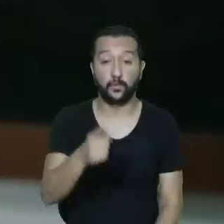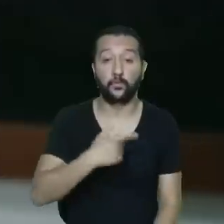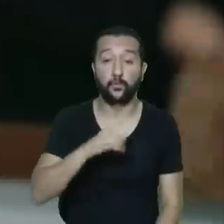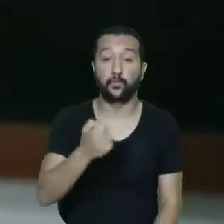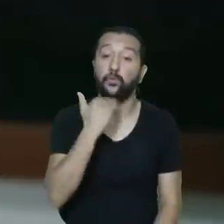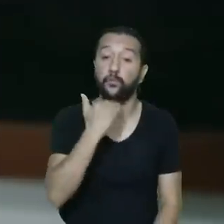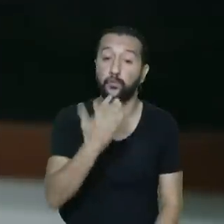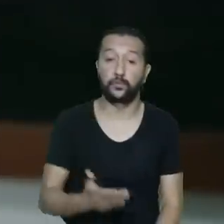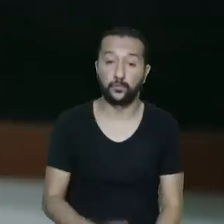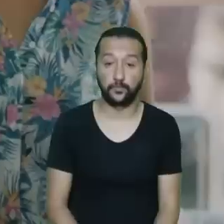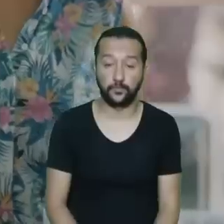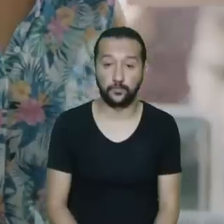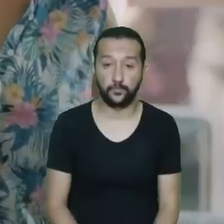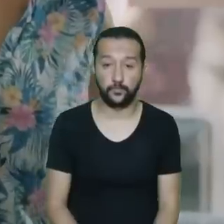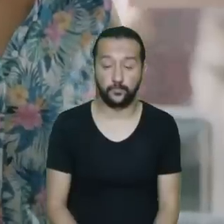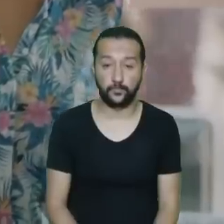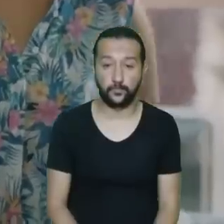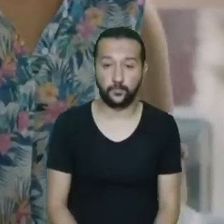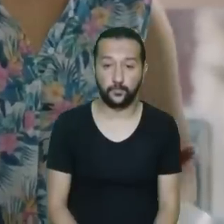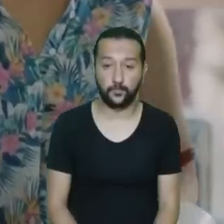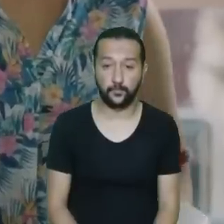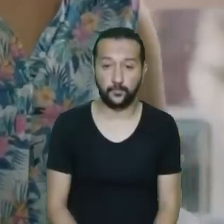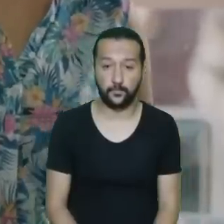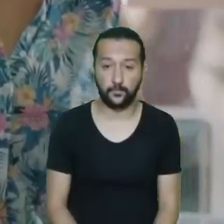diyorum. Bulamıyorum. Hmm.